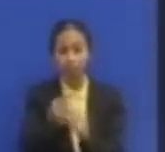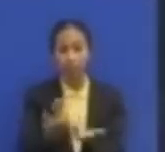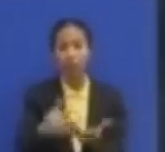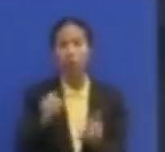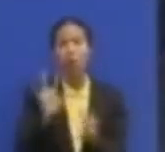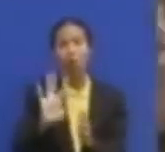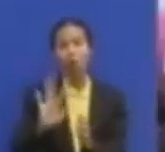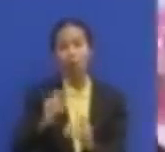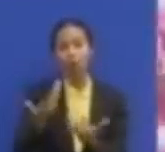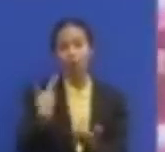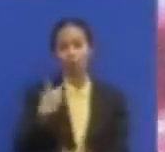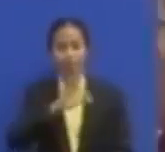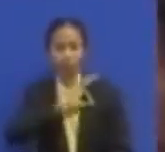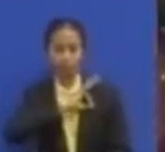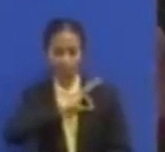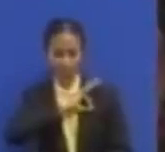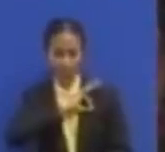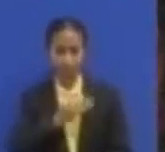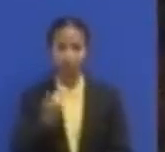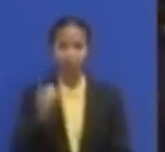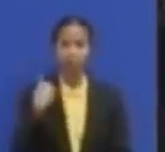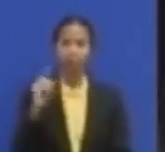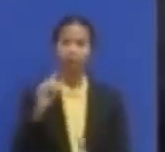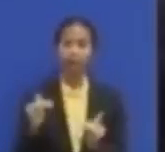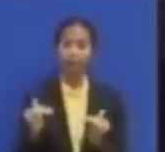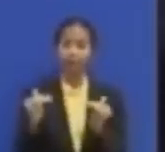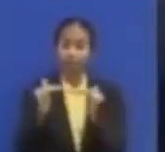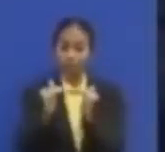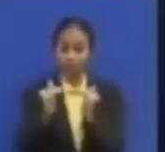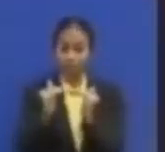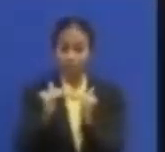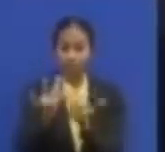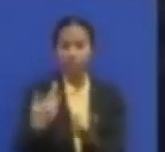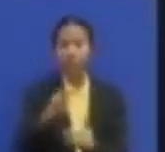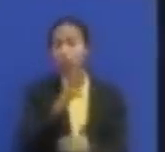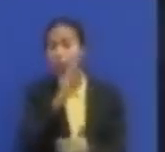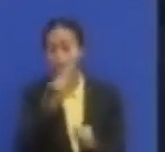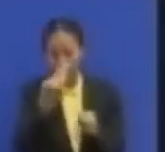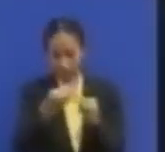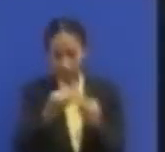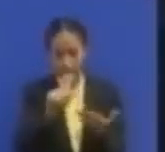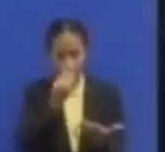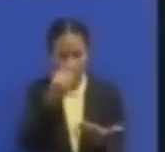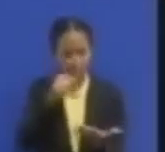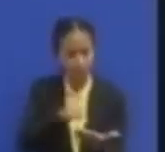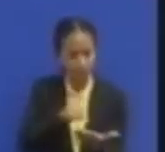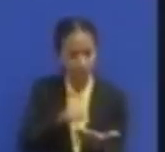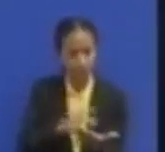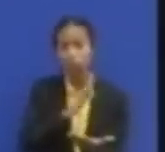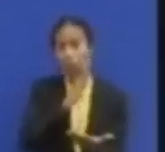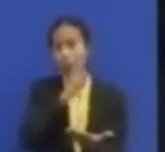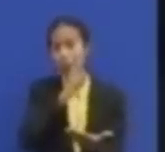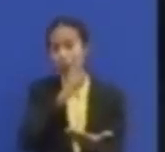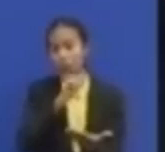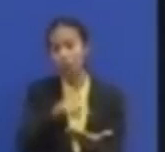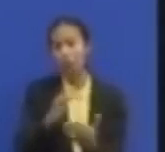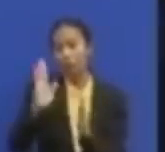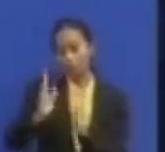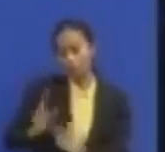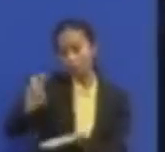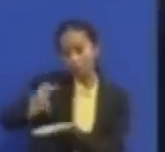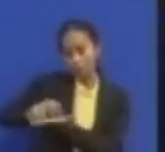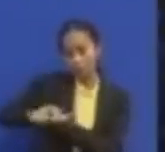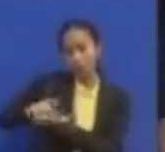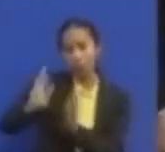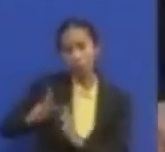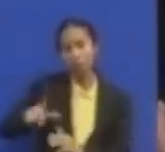กแต่ละคนค่ะก็จะมีสิทธิ์เสนอชื่อสมาชิกได้1ชื่อนะคะการเสนอนั้นก็จะต้องมีจำนวนสมาชิกรับรองไม่น้อยกว่า20ค